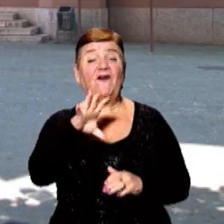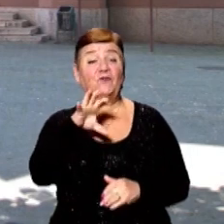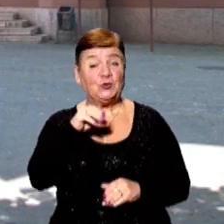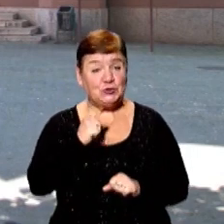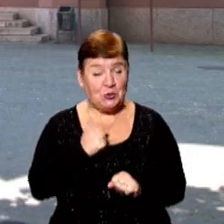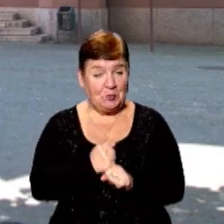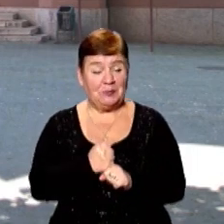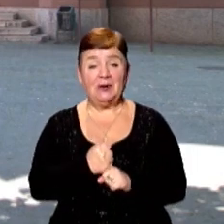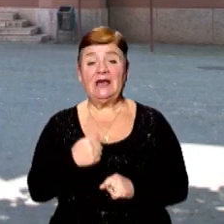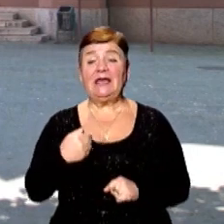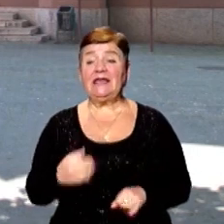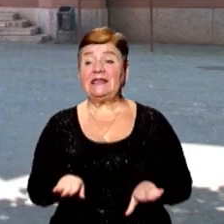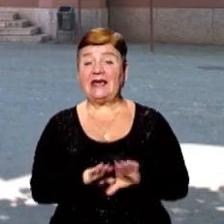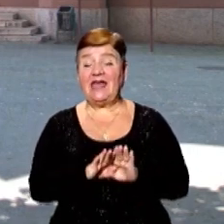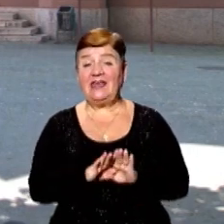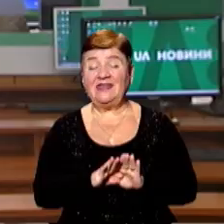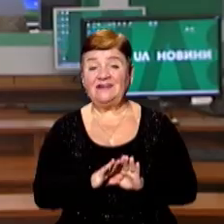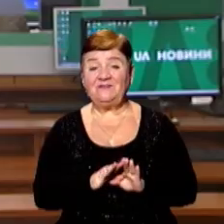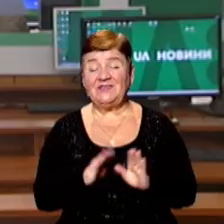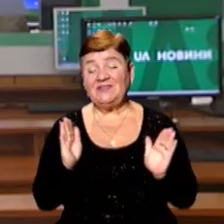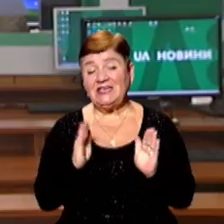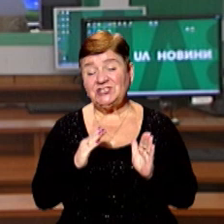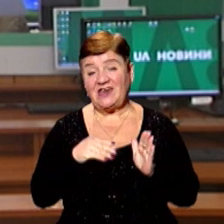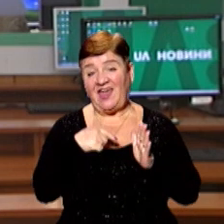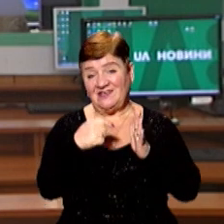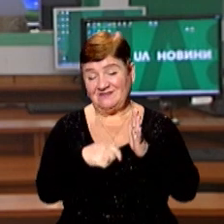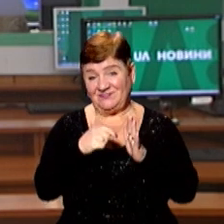сфотографуємо, зробимо такий невеличкий відеосюжет.